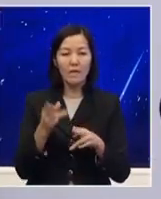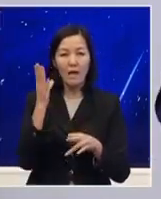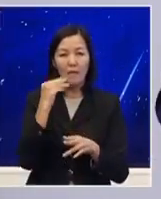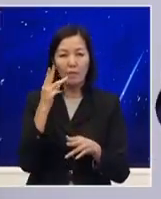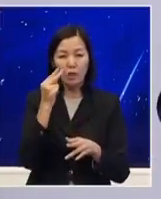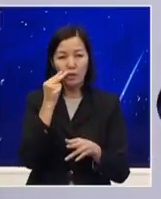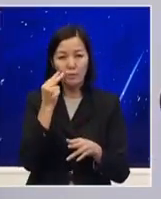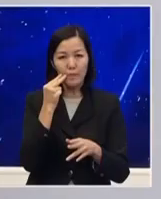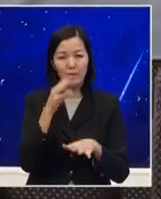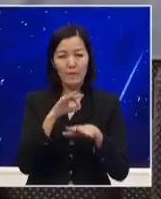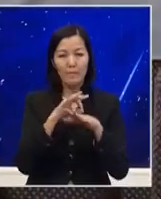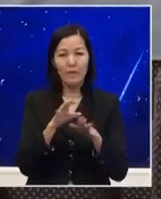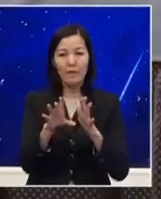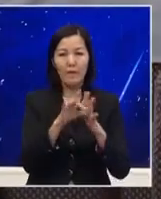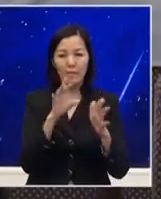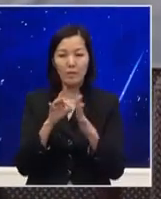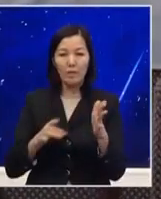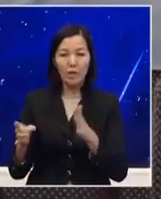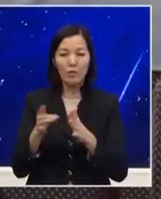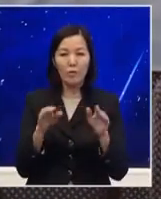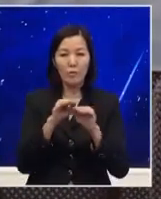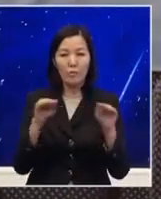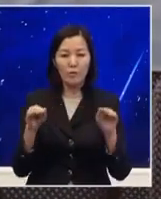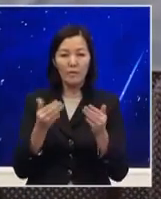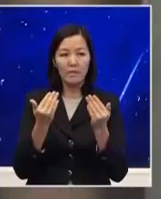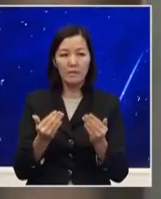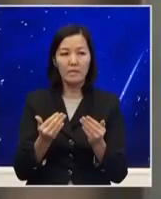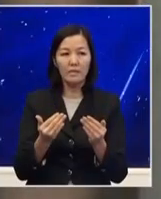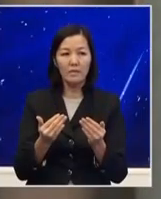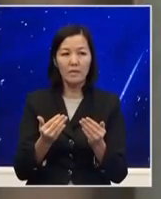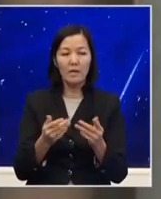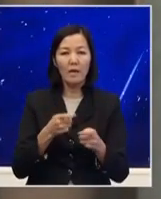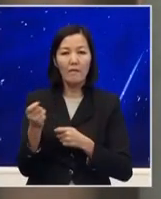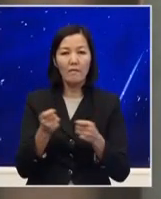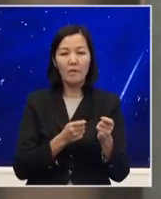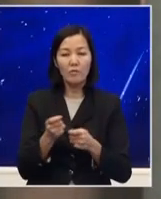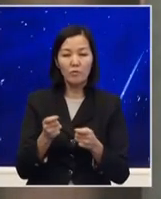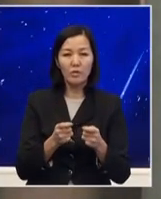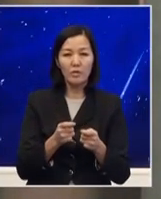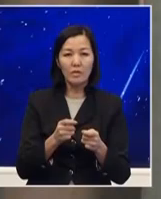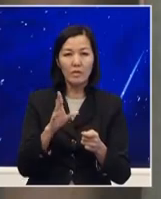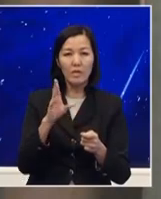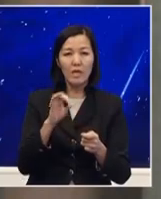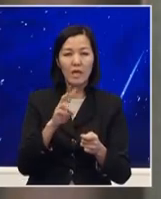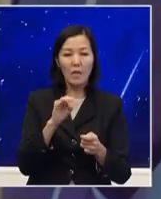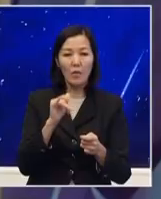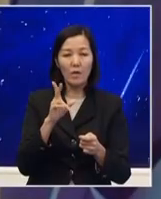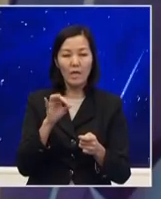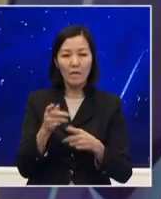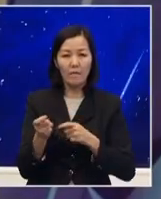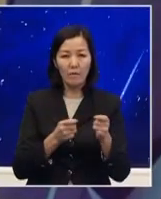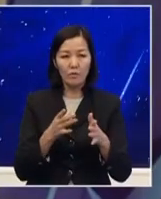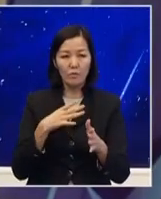Шымкента. Все они прошли отборы на районном уровне. Хедлайнером шоу стал бессменный ведущий лиги «Жайдарман» Есен Елеукен.